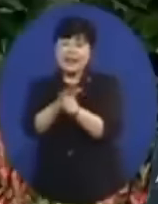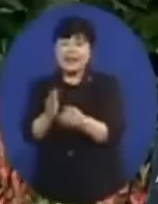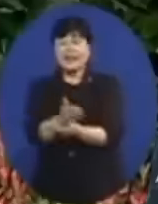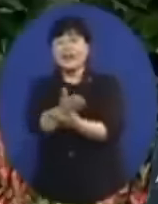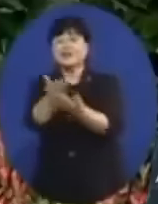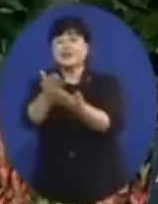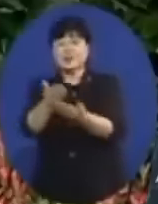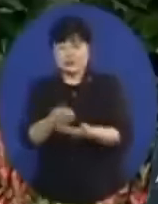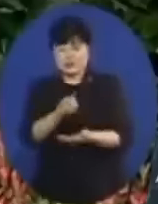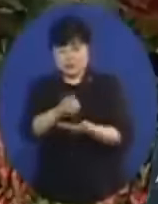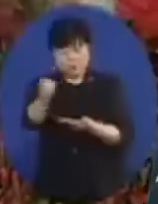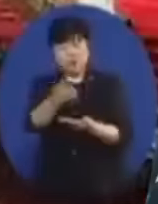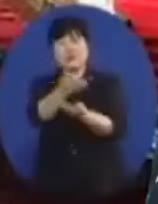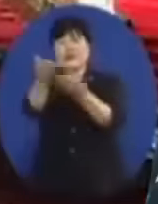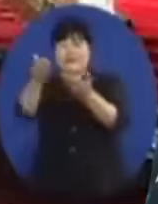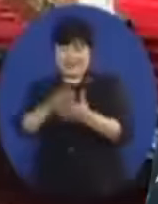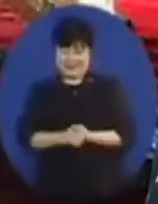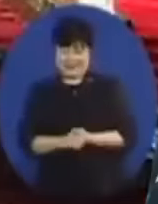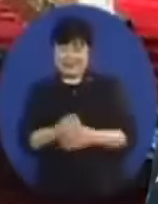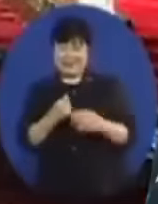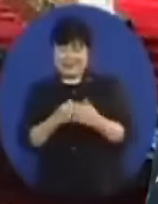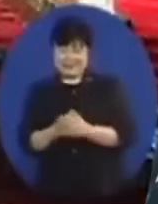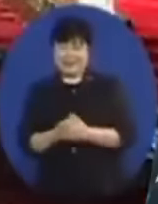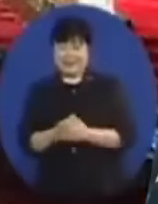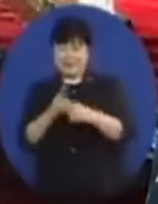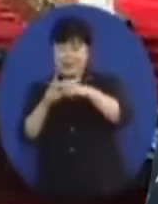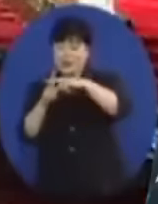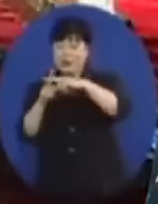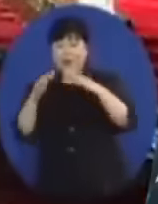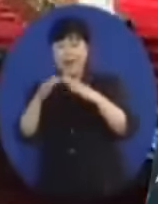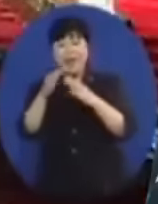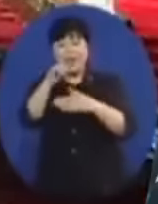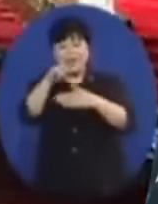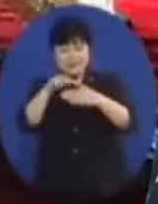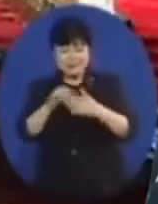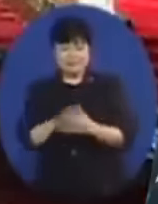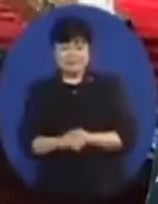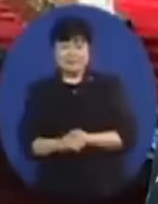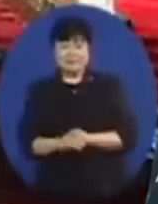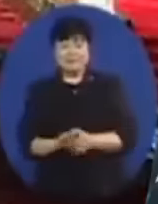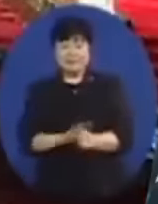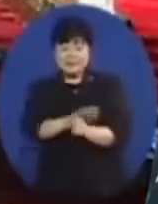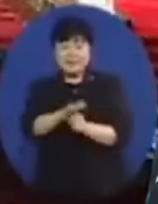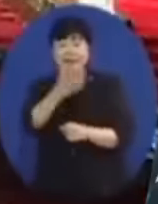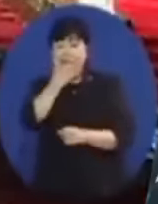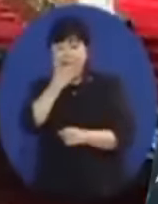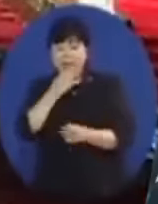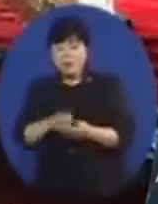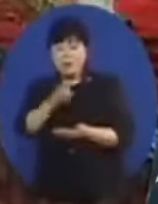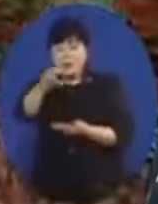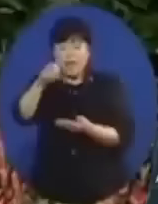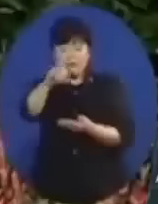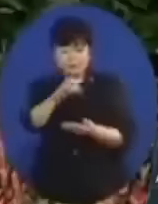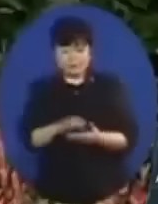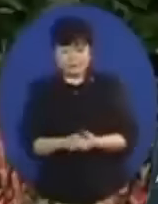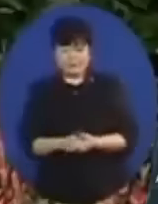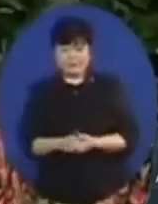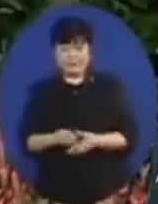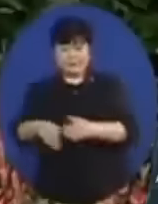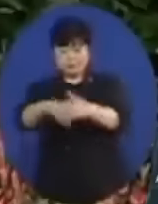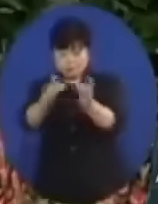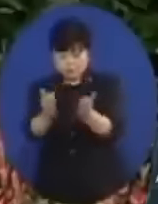나누고 베풀어야 되는 것입니다. 그러면 우리 교회에서 하는 사랑과 행복 나누기